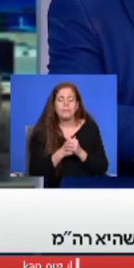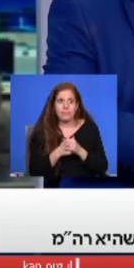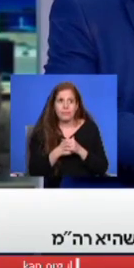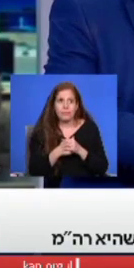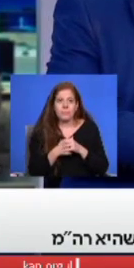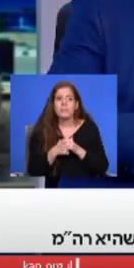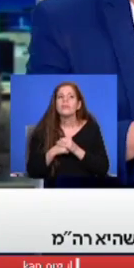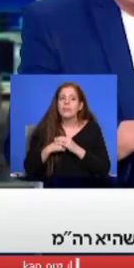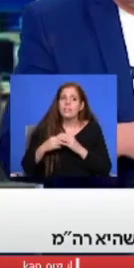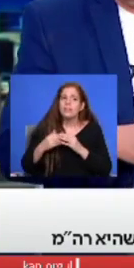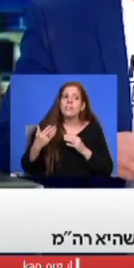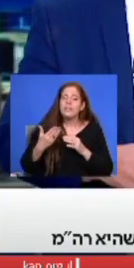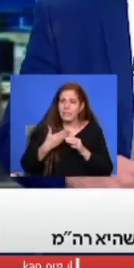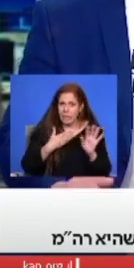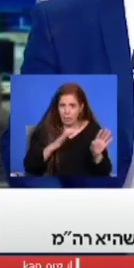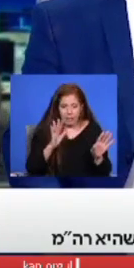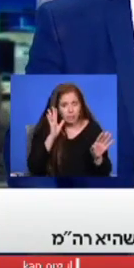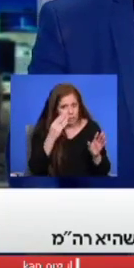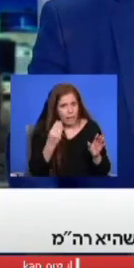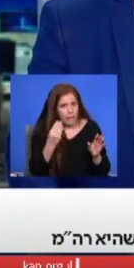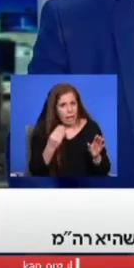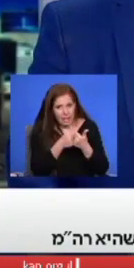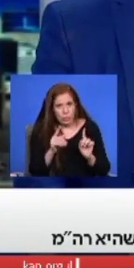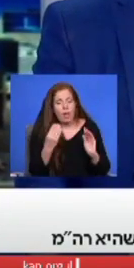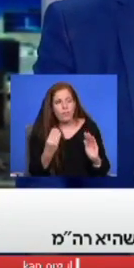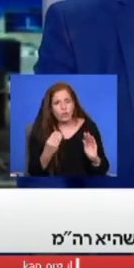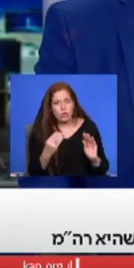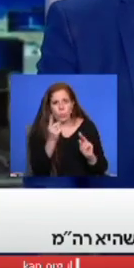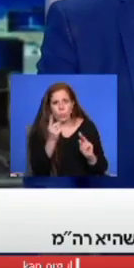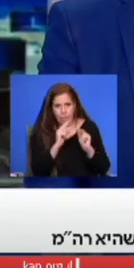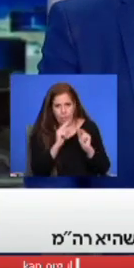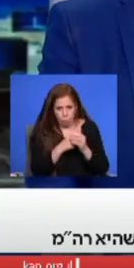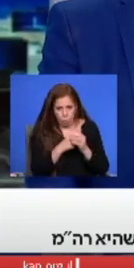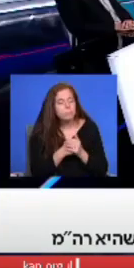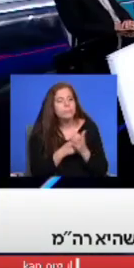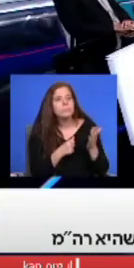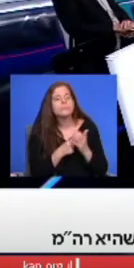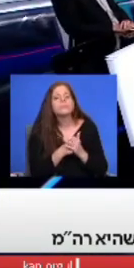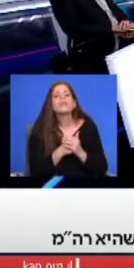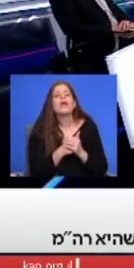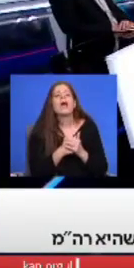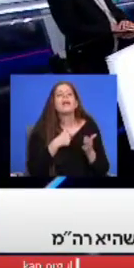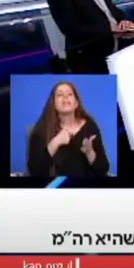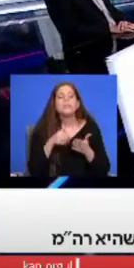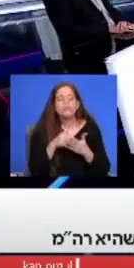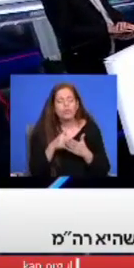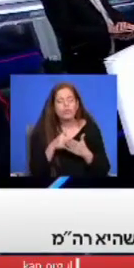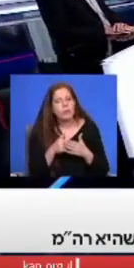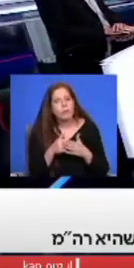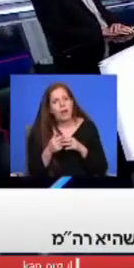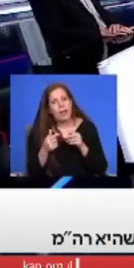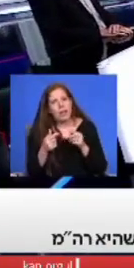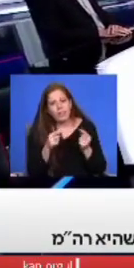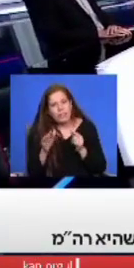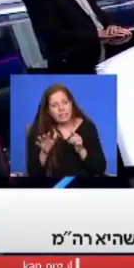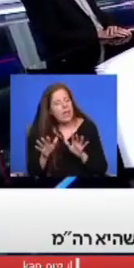קבל, קבל, תכף אני אאתגר אותך, אבל שנייה שכולם ידברו. מנליס. אני ממשיך עם הקו של קבל ואומר את הדבר, אין ויכוח על מה ש... תפתיעו אותי לפעמים,